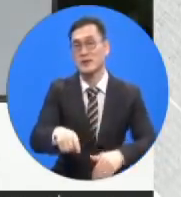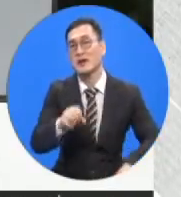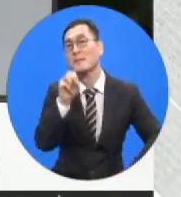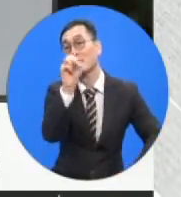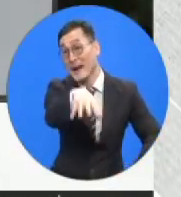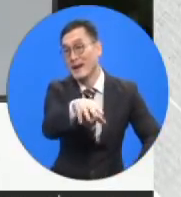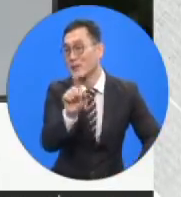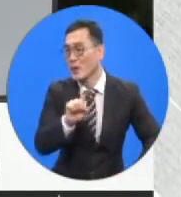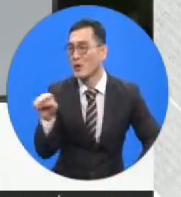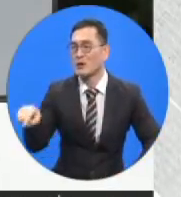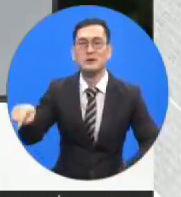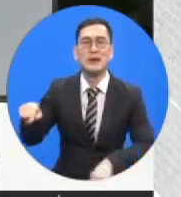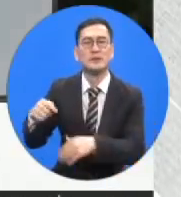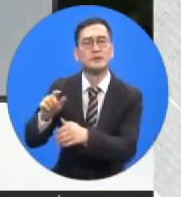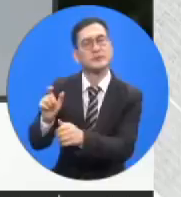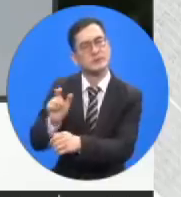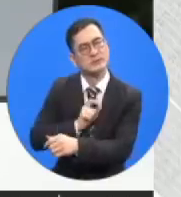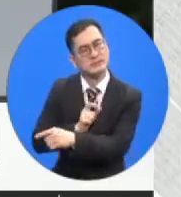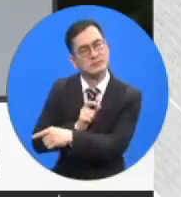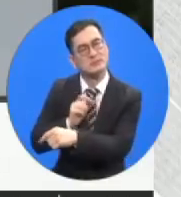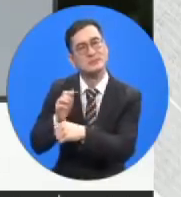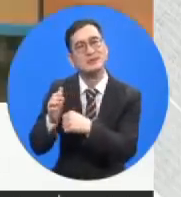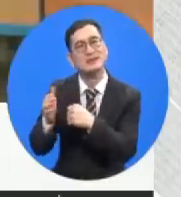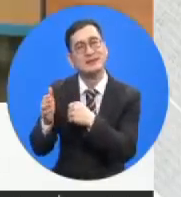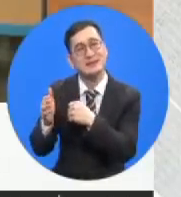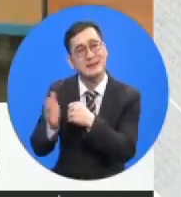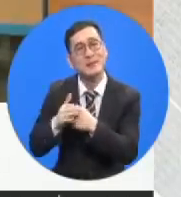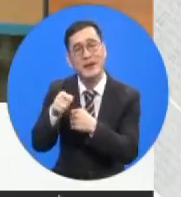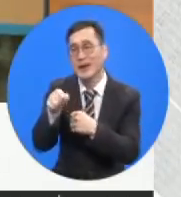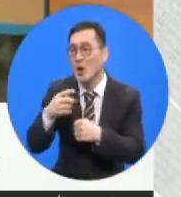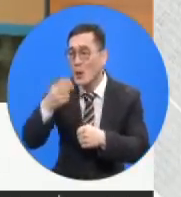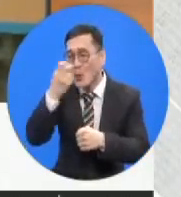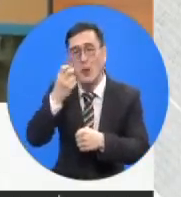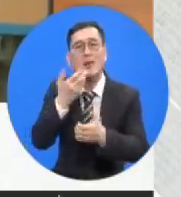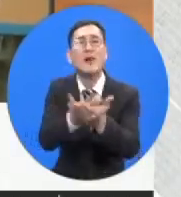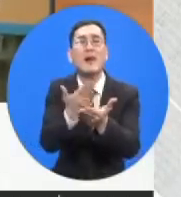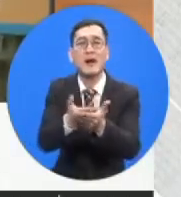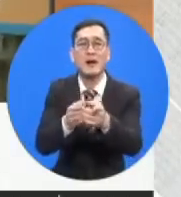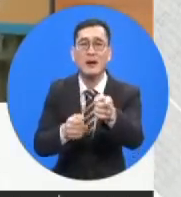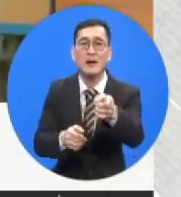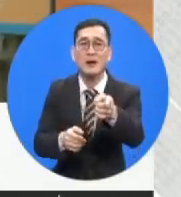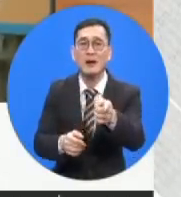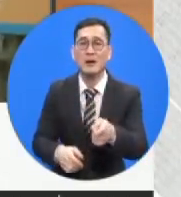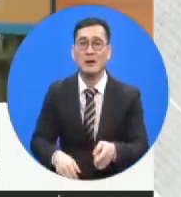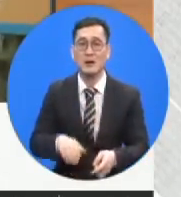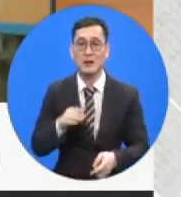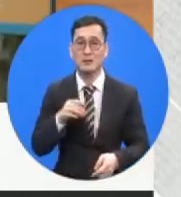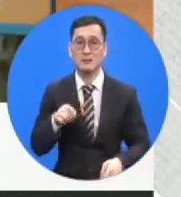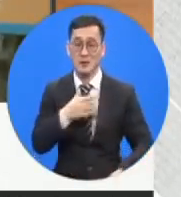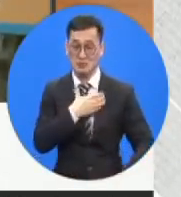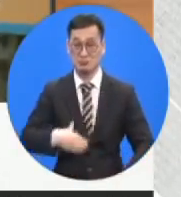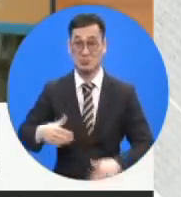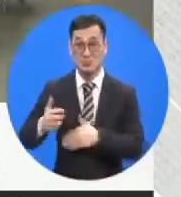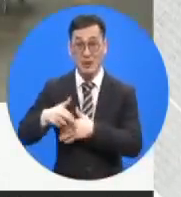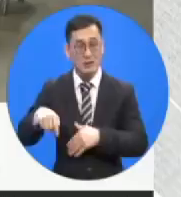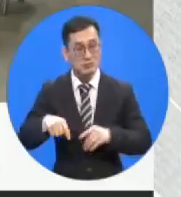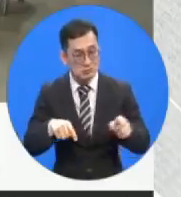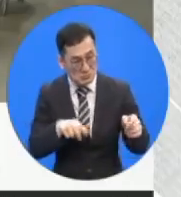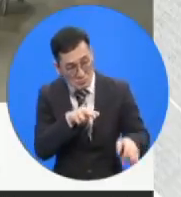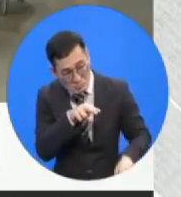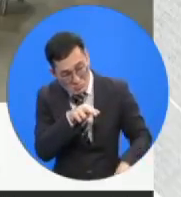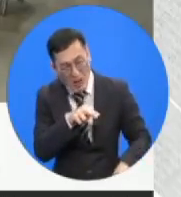갔다 온 것도 아니고 보건소에서 예. 그 검사 요청을 거절했다는 거예요. 시스템에 문제가 있다고 지금 저 최근에 예. 말씀하신 부분인데